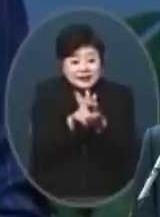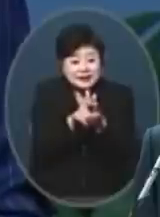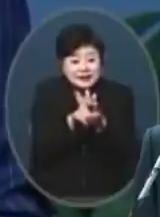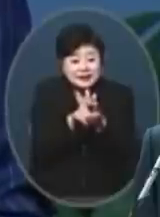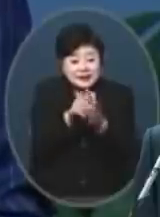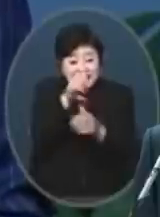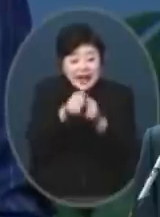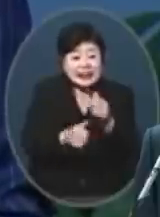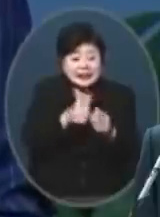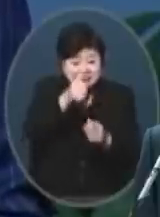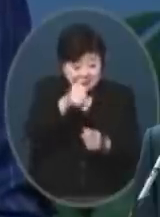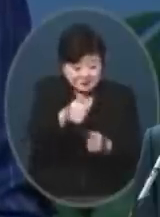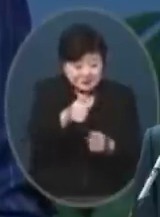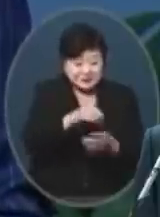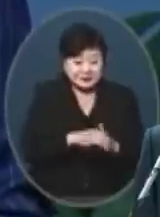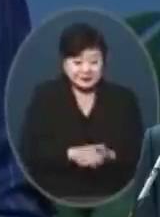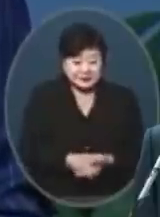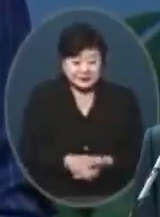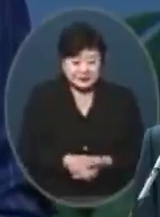하나님은